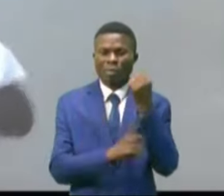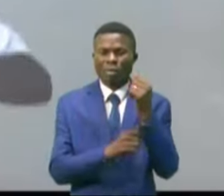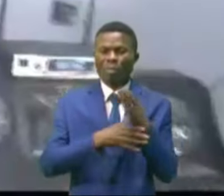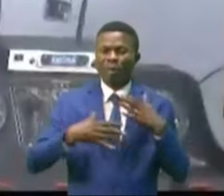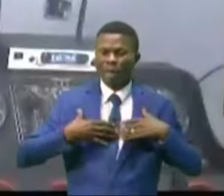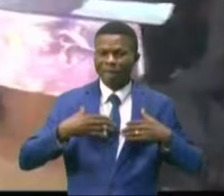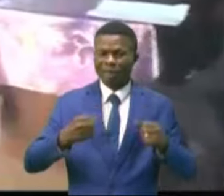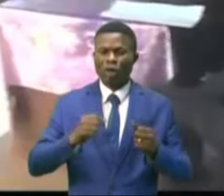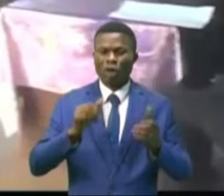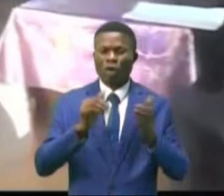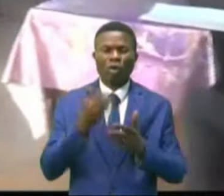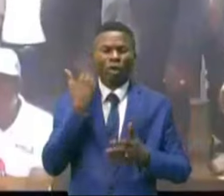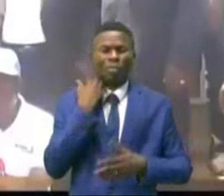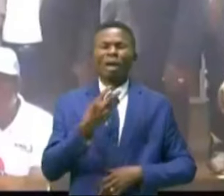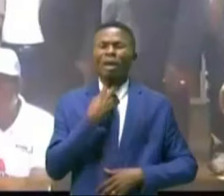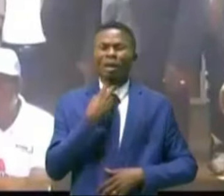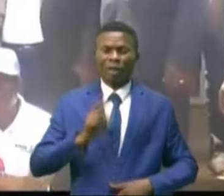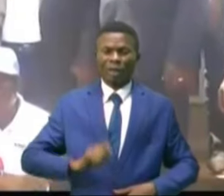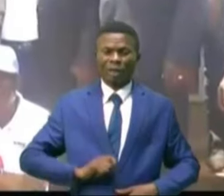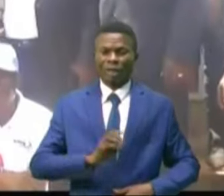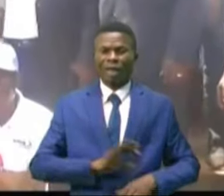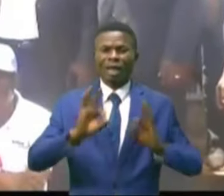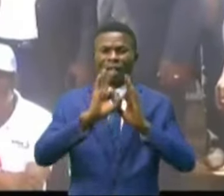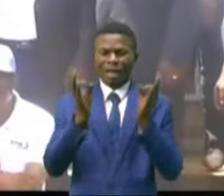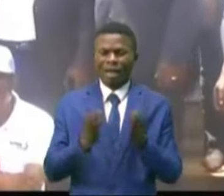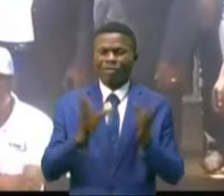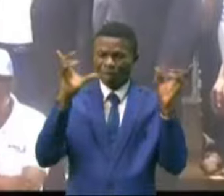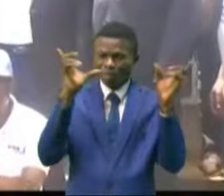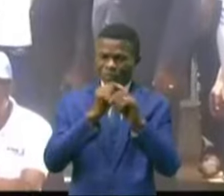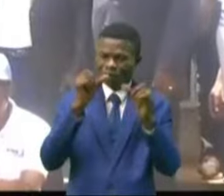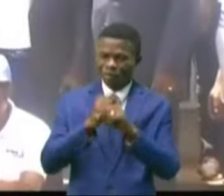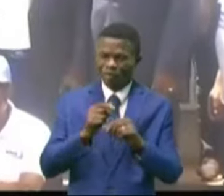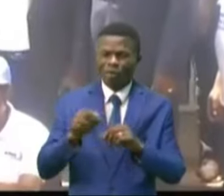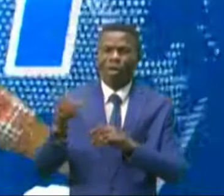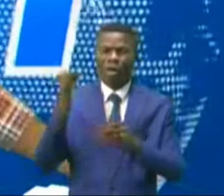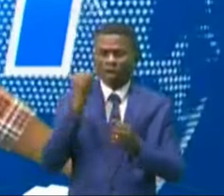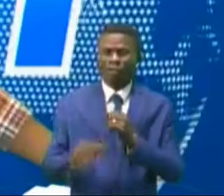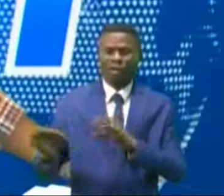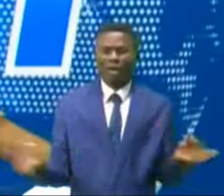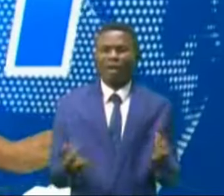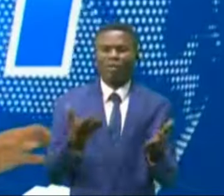de la tuberculose. Une photo de famille a sanctionné cette cérémonie.